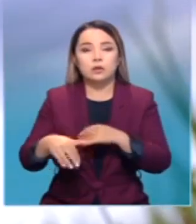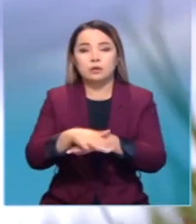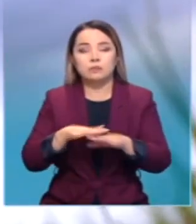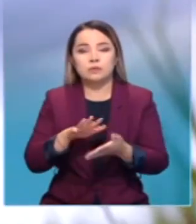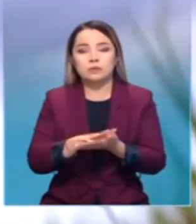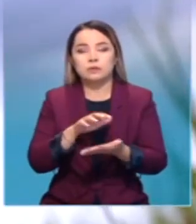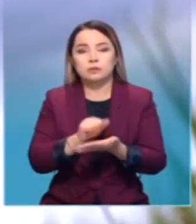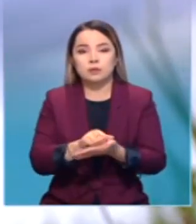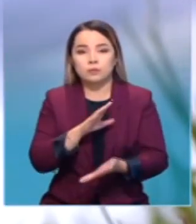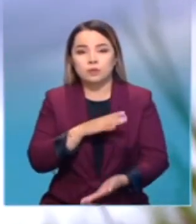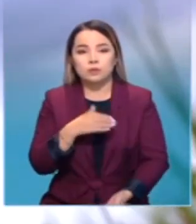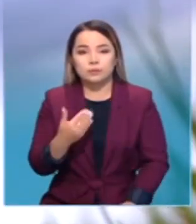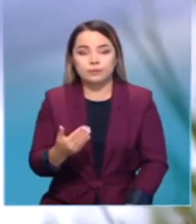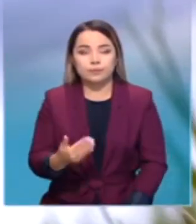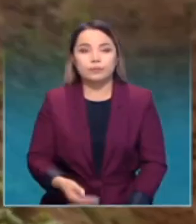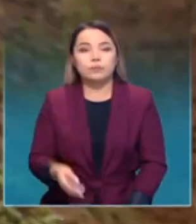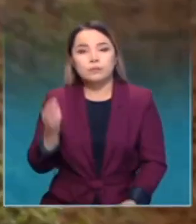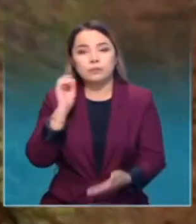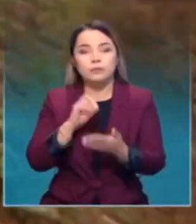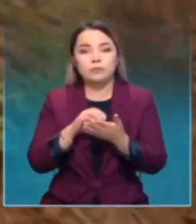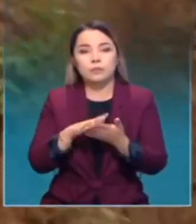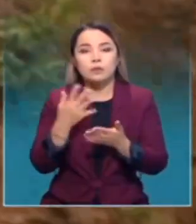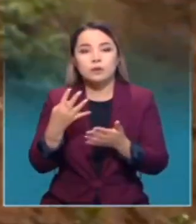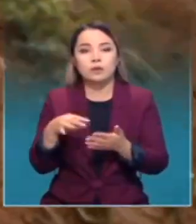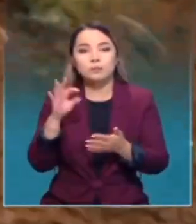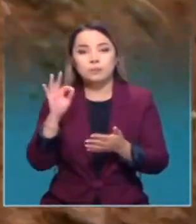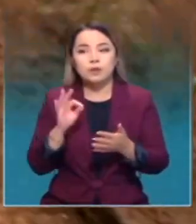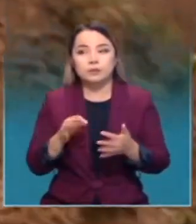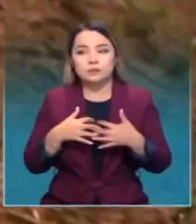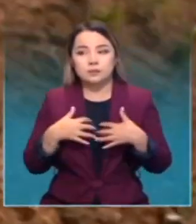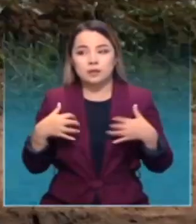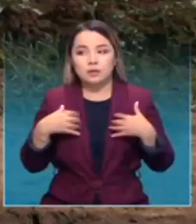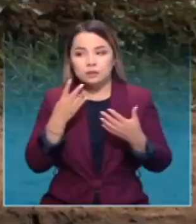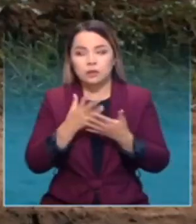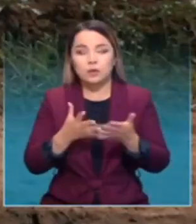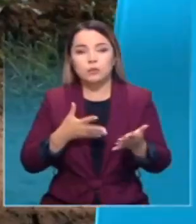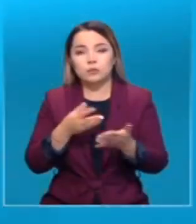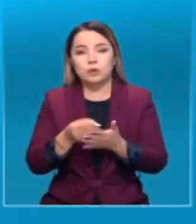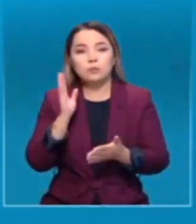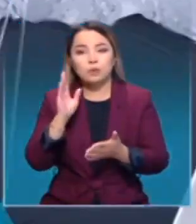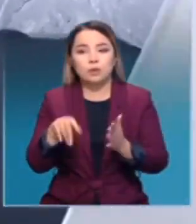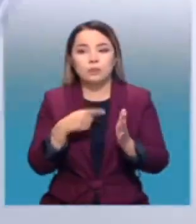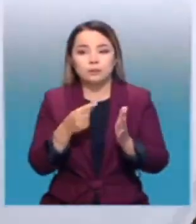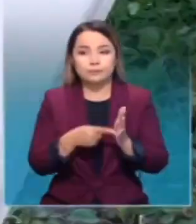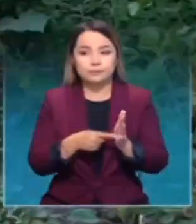отап тастаған. Кейіктен келген шығында 40% деп бағалап отырмын. Өтемақы беріле ме?